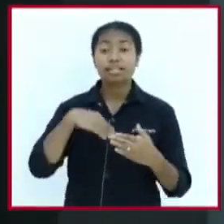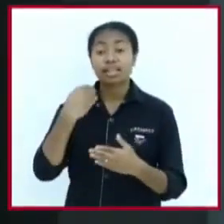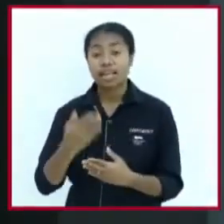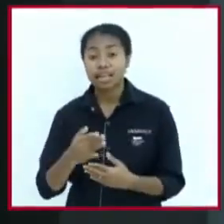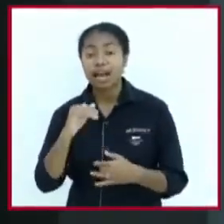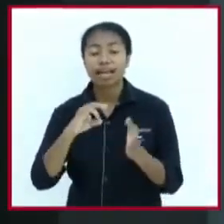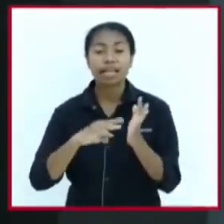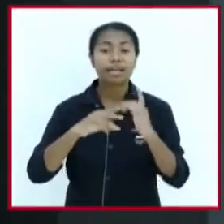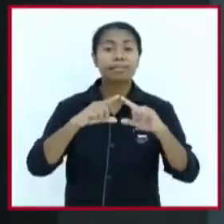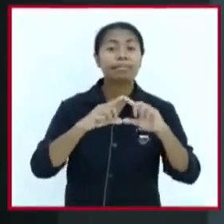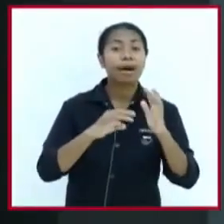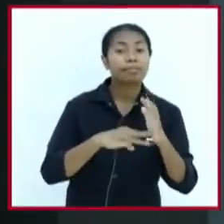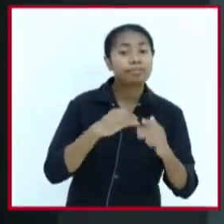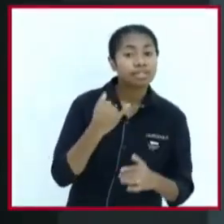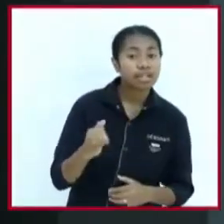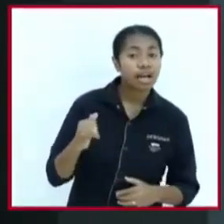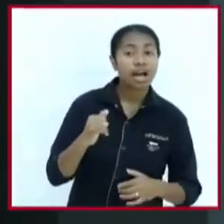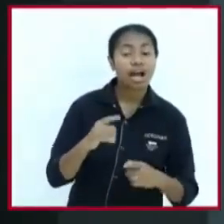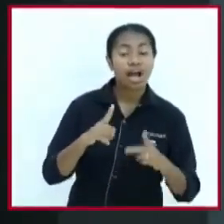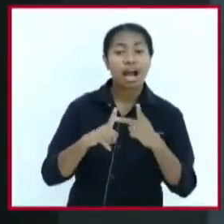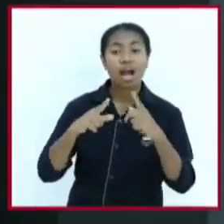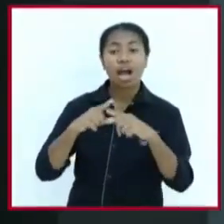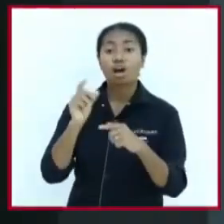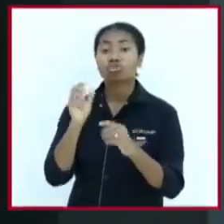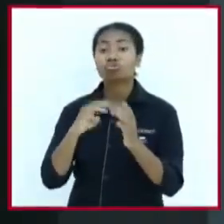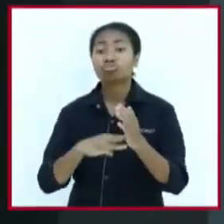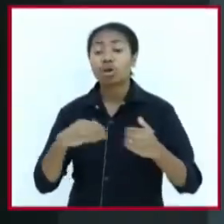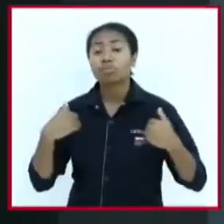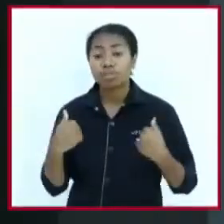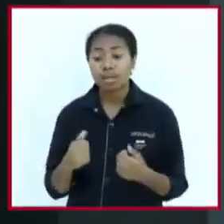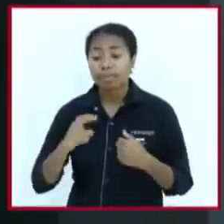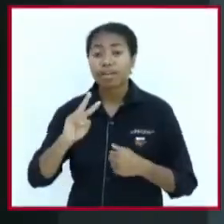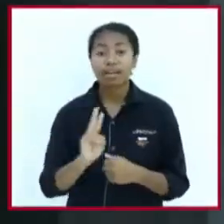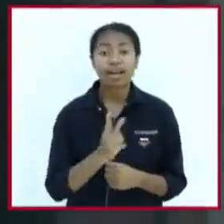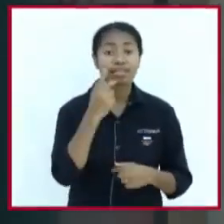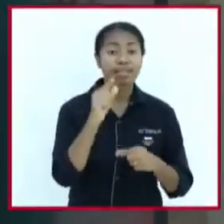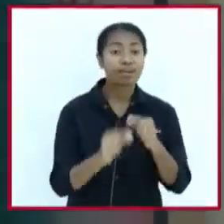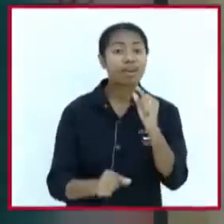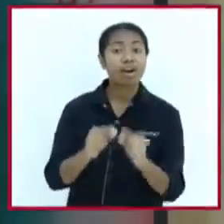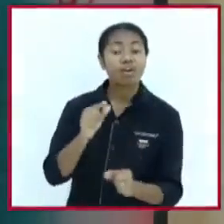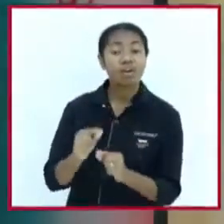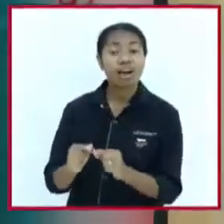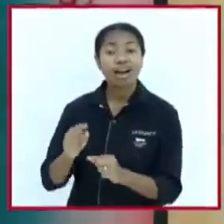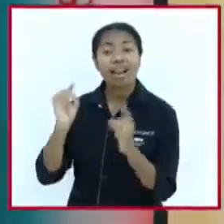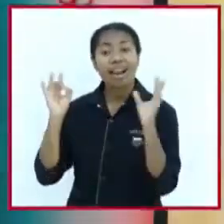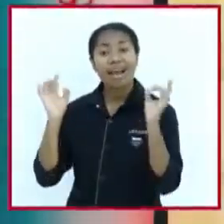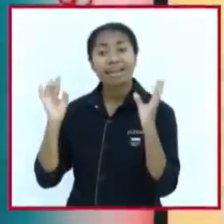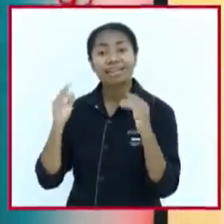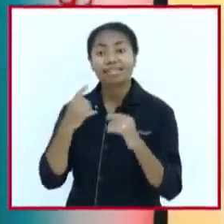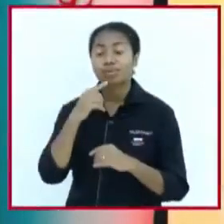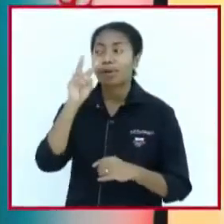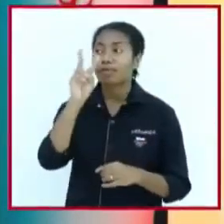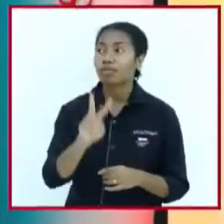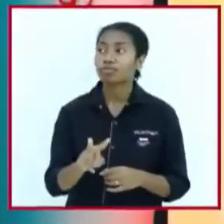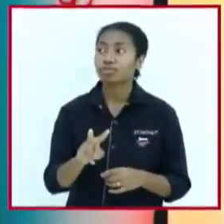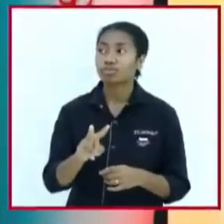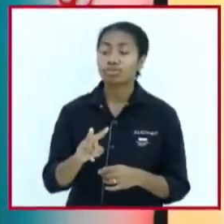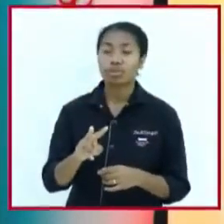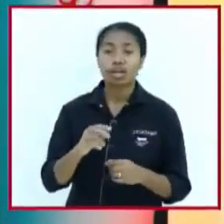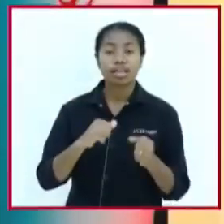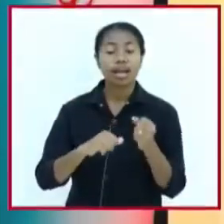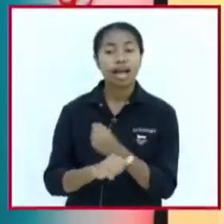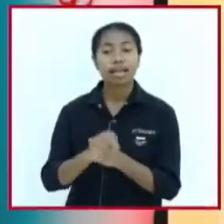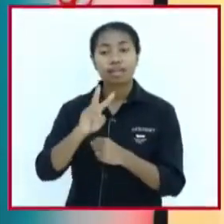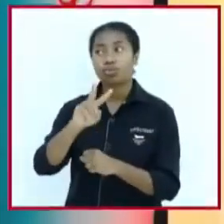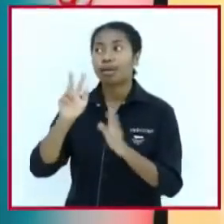Harun itu bisa beralih kepada orang lain ayat 23 sampai 25 pasal 7 dan dalam jumlah yang besar